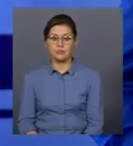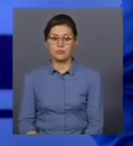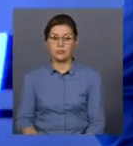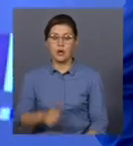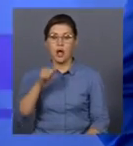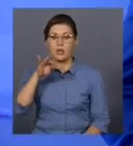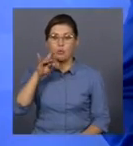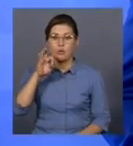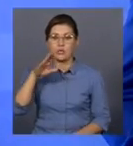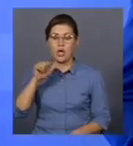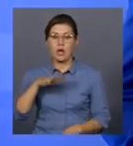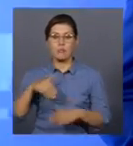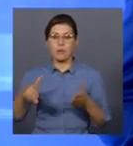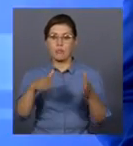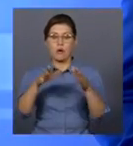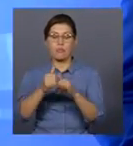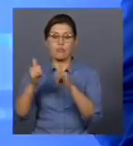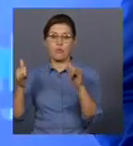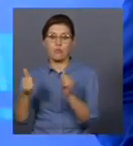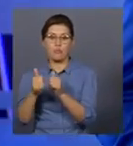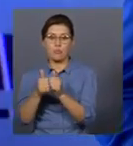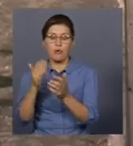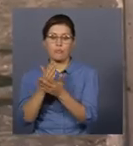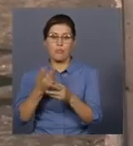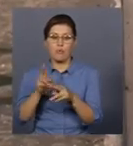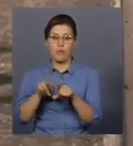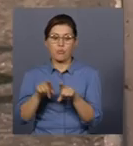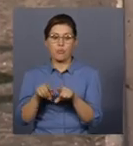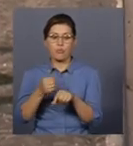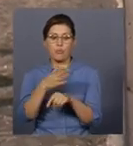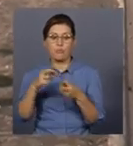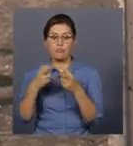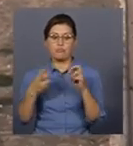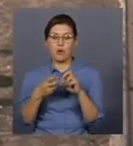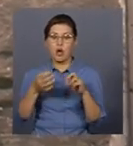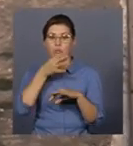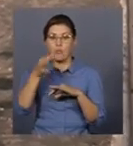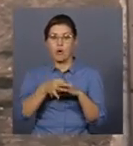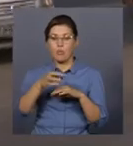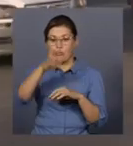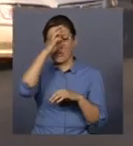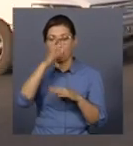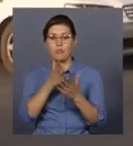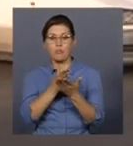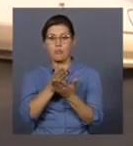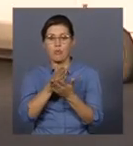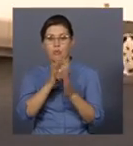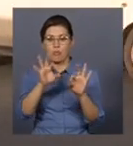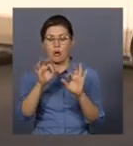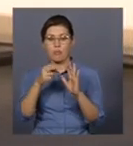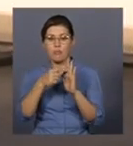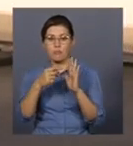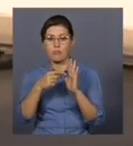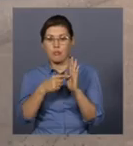Алтын Орда маңындағы жол кеңейетін болды ақыры. Сүйір құйымшақтанған бұл мәселені жауаптылар үкіметке жеткізген. Сөйтіп тың